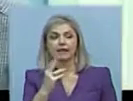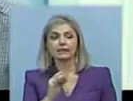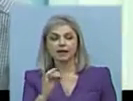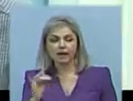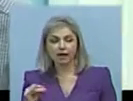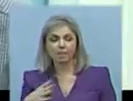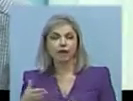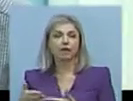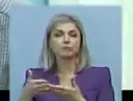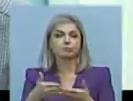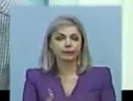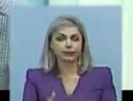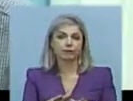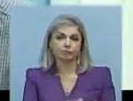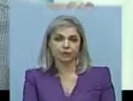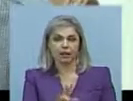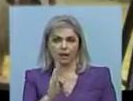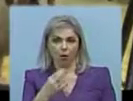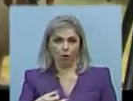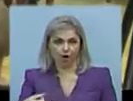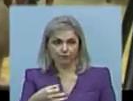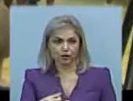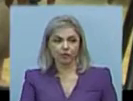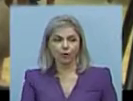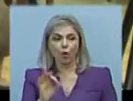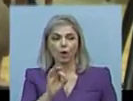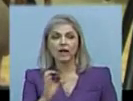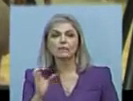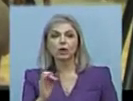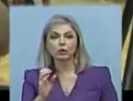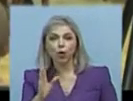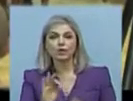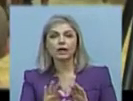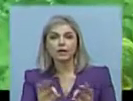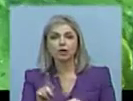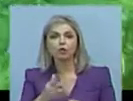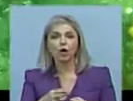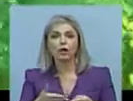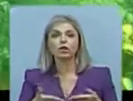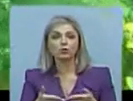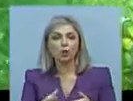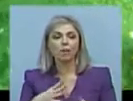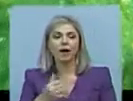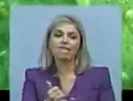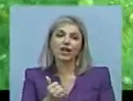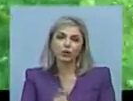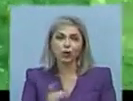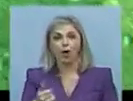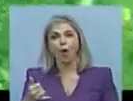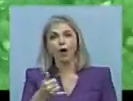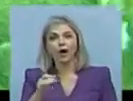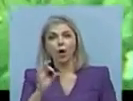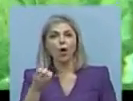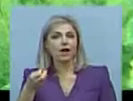до Миколаївщини, до Ольвії. Олександр Смирнов розповів, що на цьому судні перевозили вино та оливкову олію.